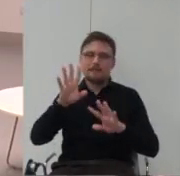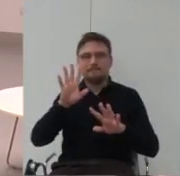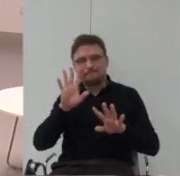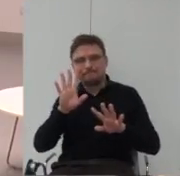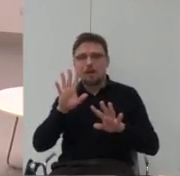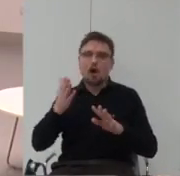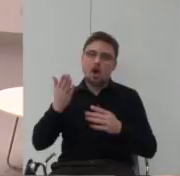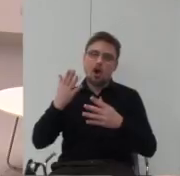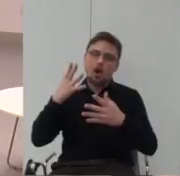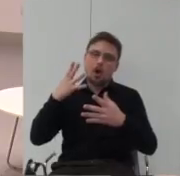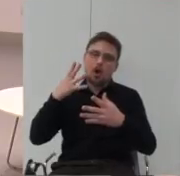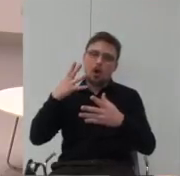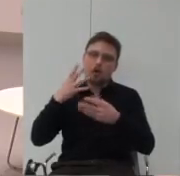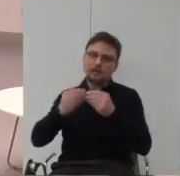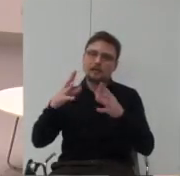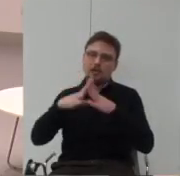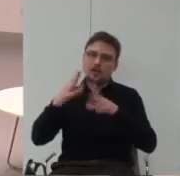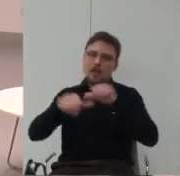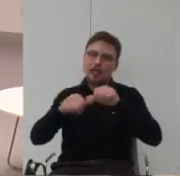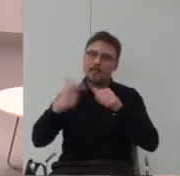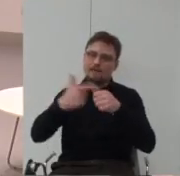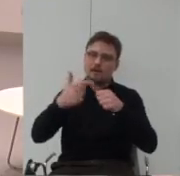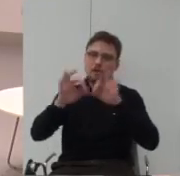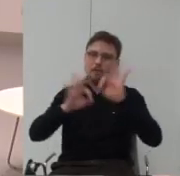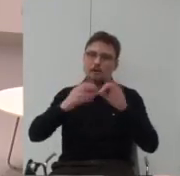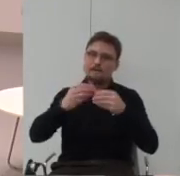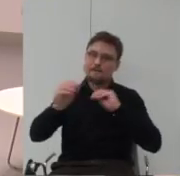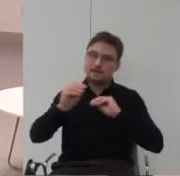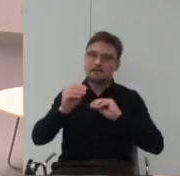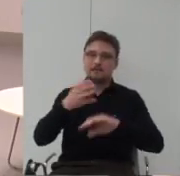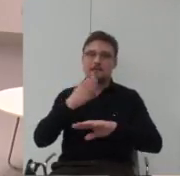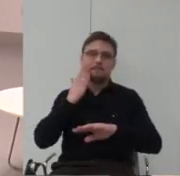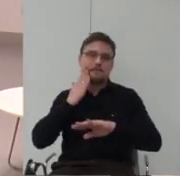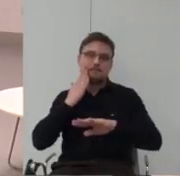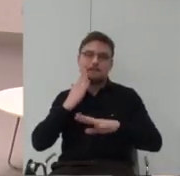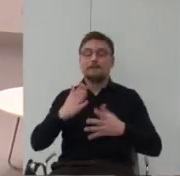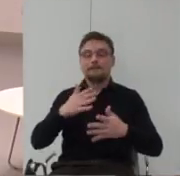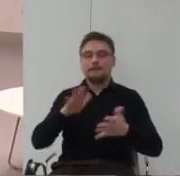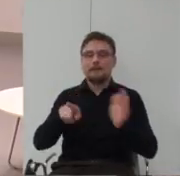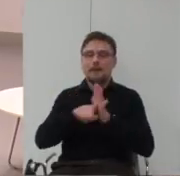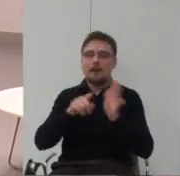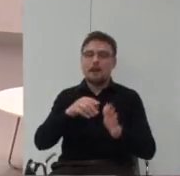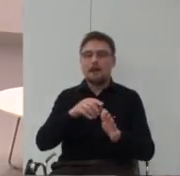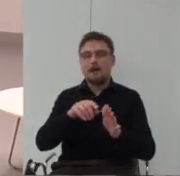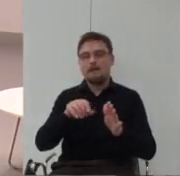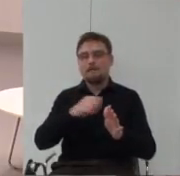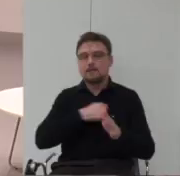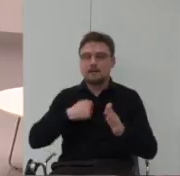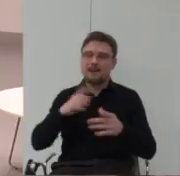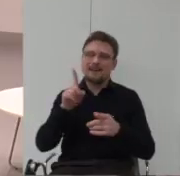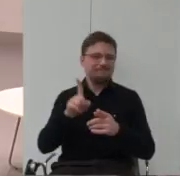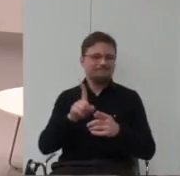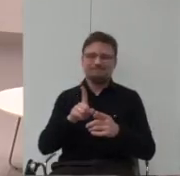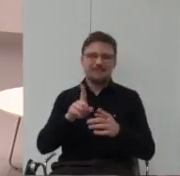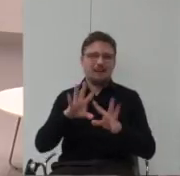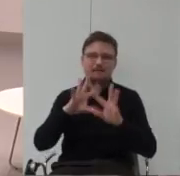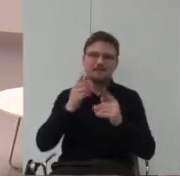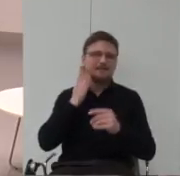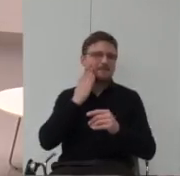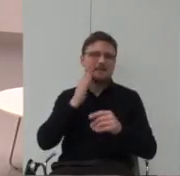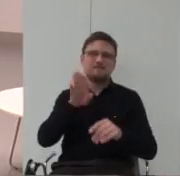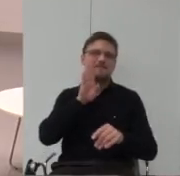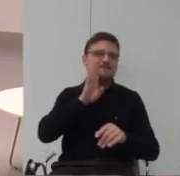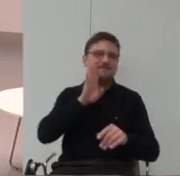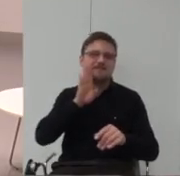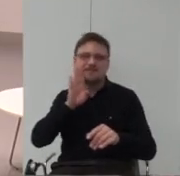częściowo potrzeby, dlatego że tych mieszkań rzeczywiście przybywa. Mówi się, że 20% mieszkań tak w ostatnim dziesięcioleciu przybyło do miasta stołecznego Warszawy,